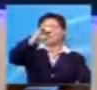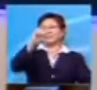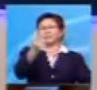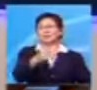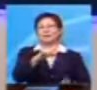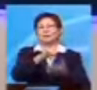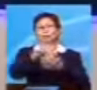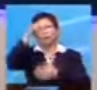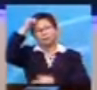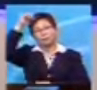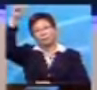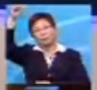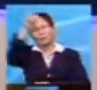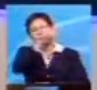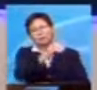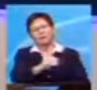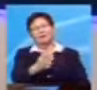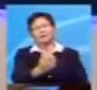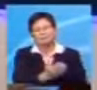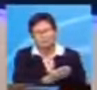dengan itu Assalamualaikum dan salam sejahtera